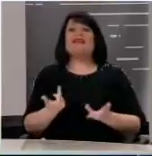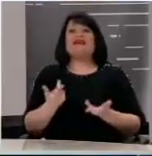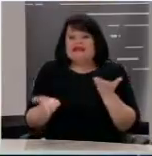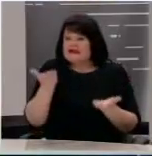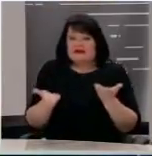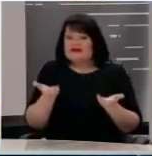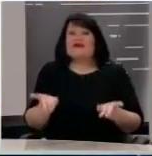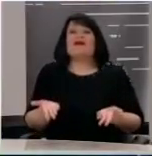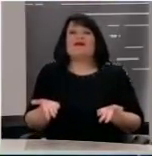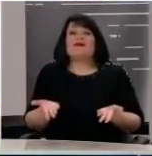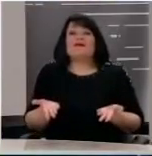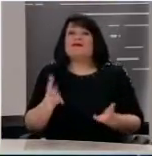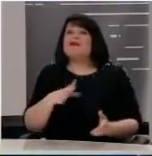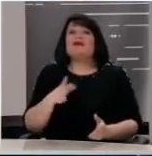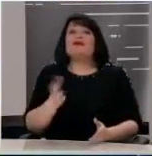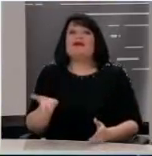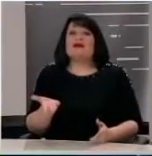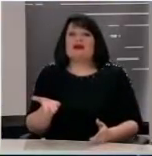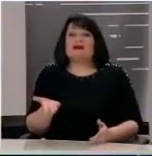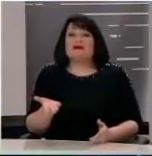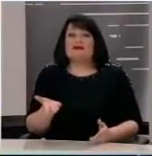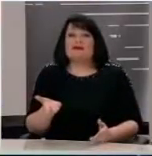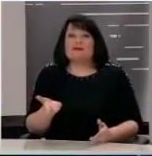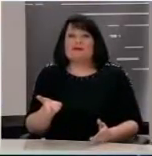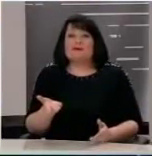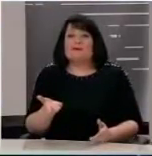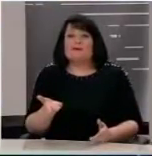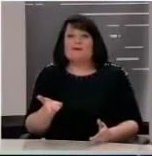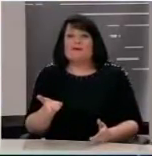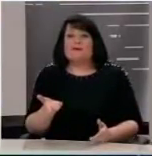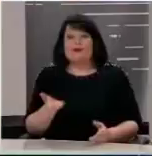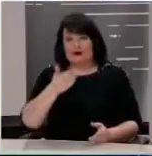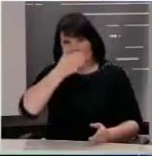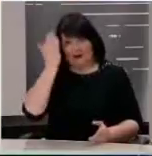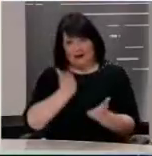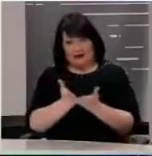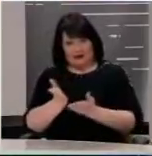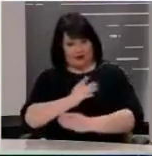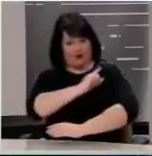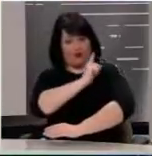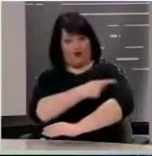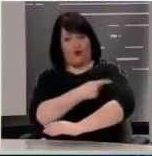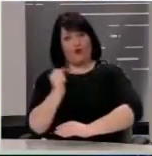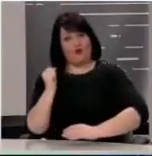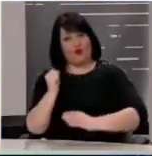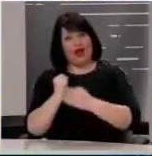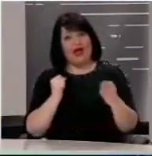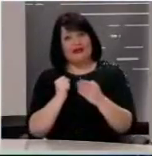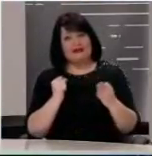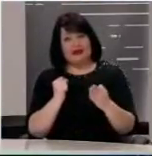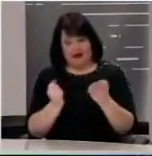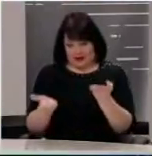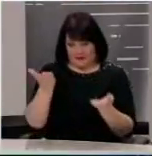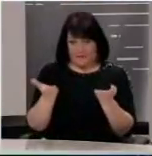συγκρίνουμε? Τι θέλετε να συγκρίνετε? Το ηθικό πλεονέκτημα της αριστεράς έναντι